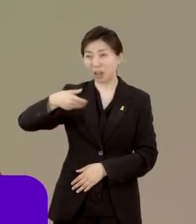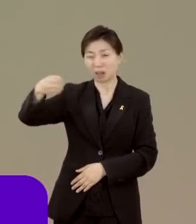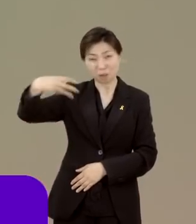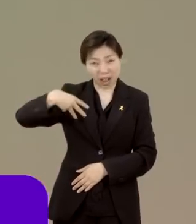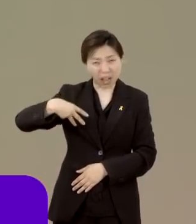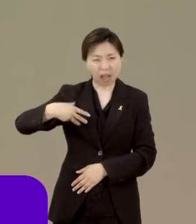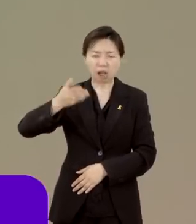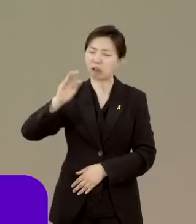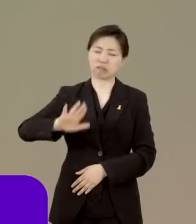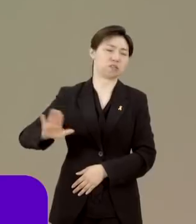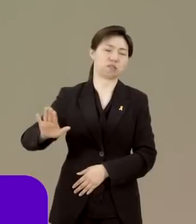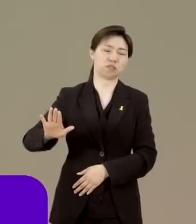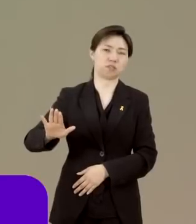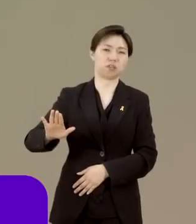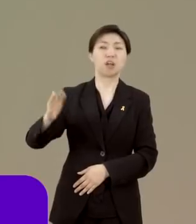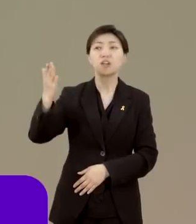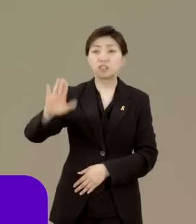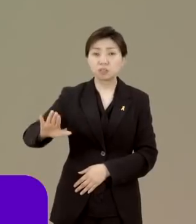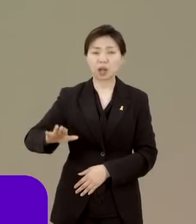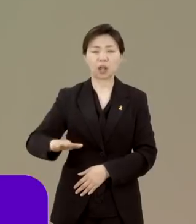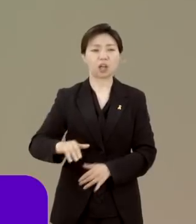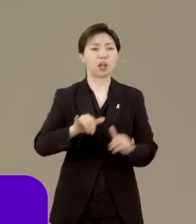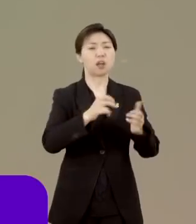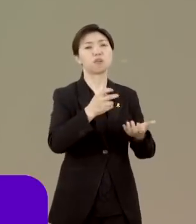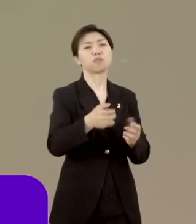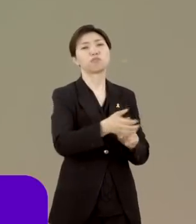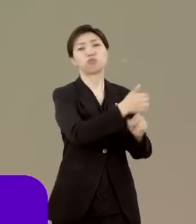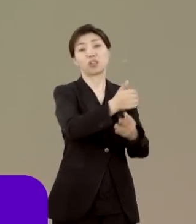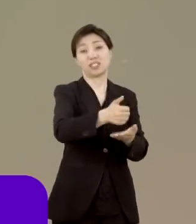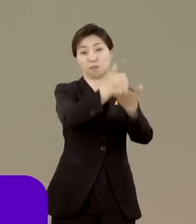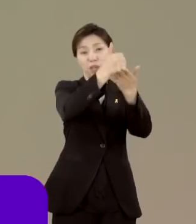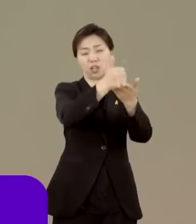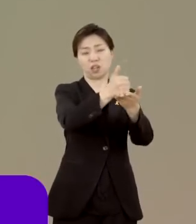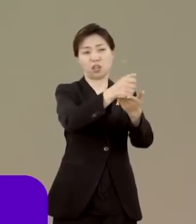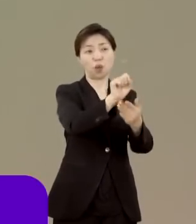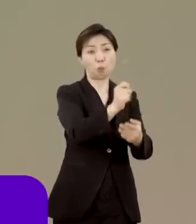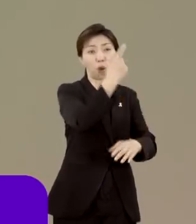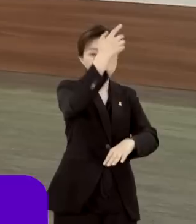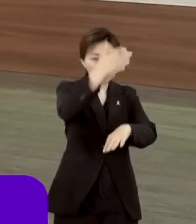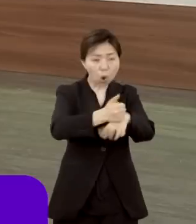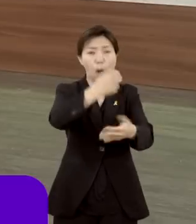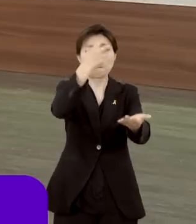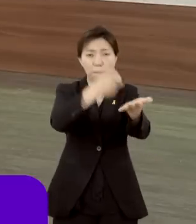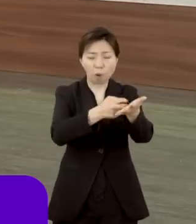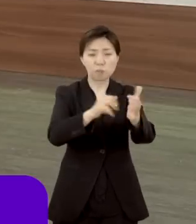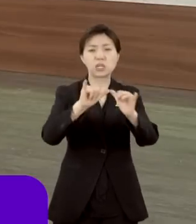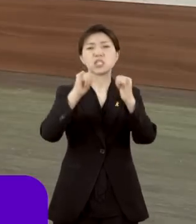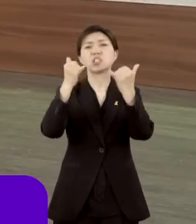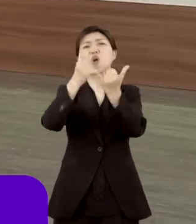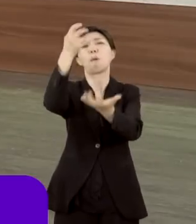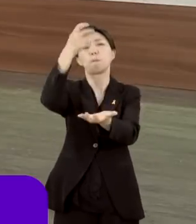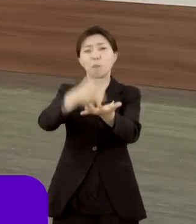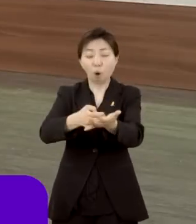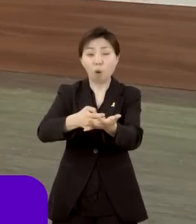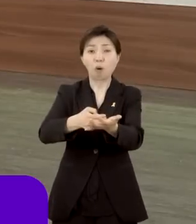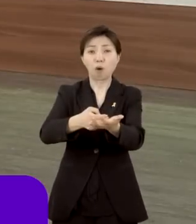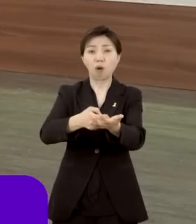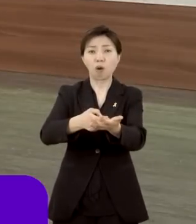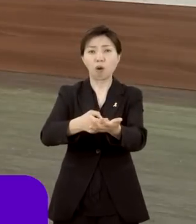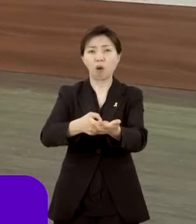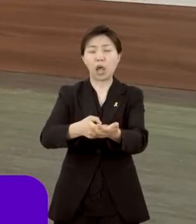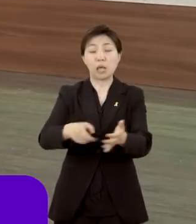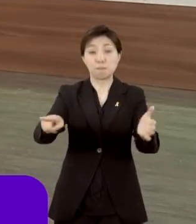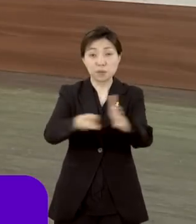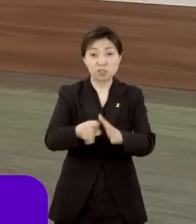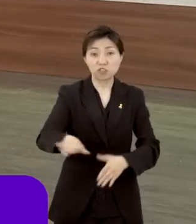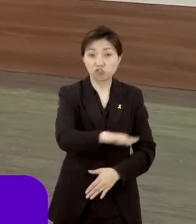부처님이 말씀하신 이념법과 인과법을 믿는 불자라면 참으로 무섭고 무섭게